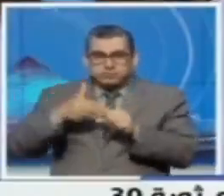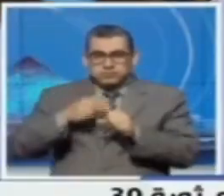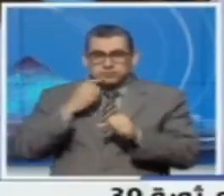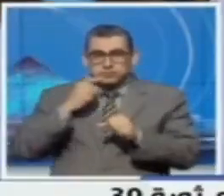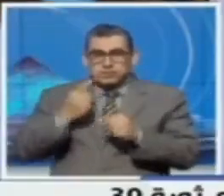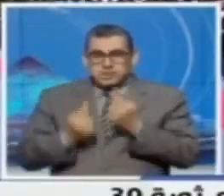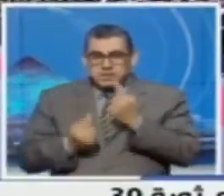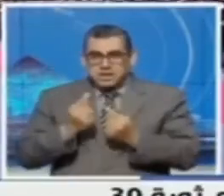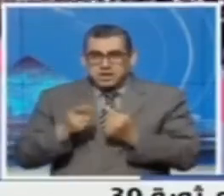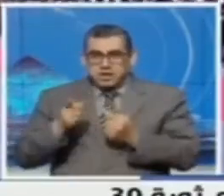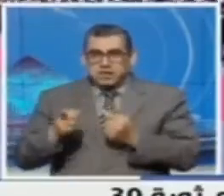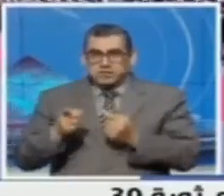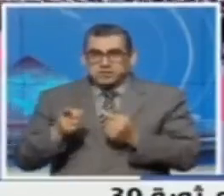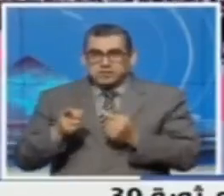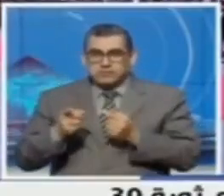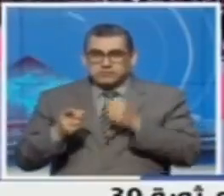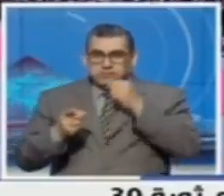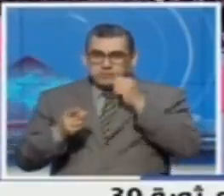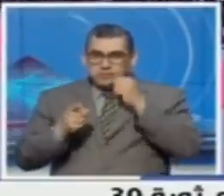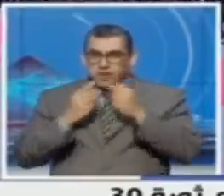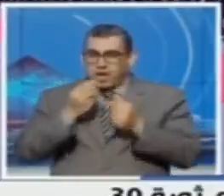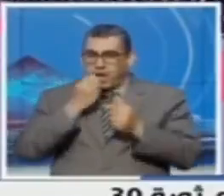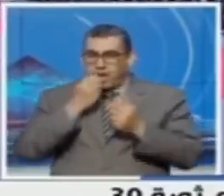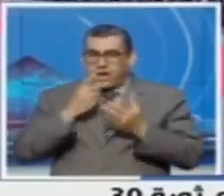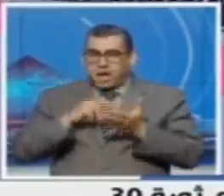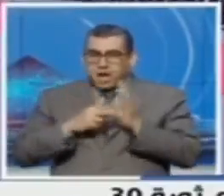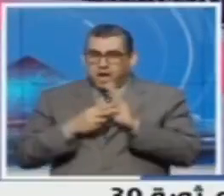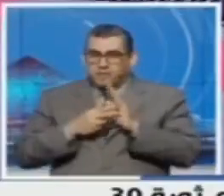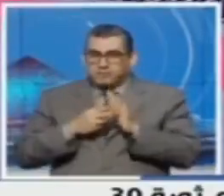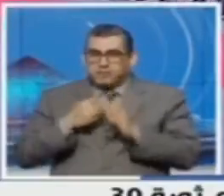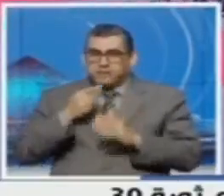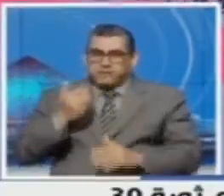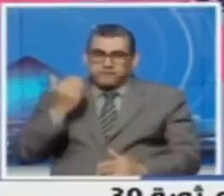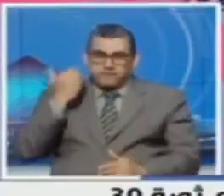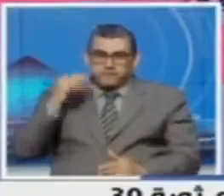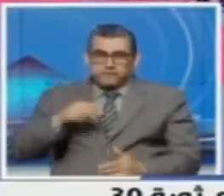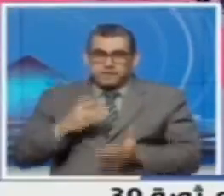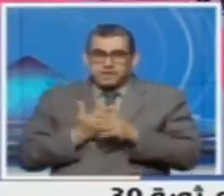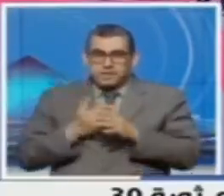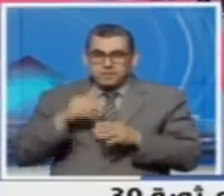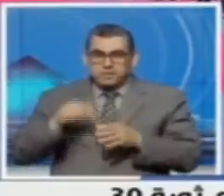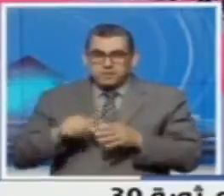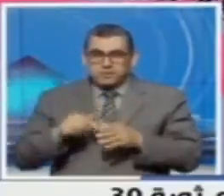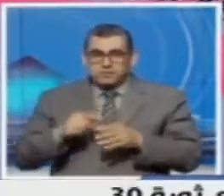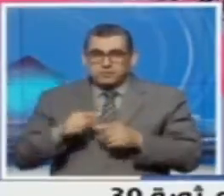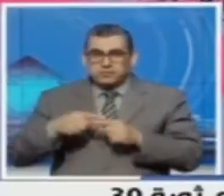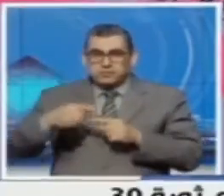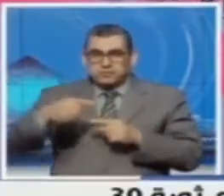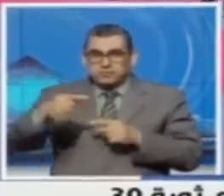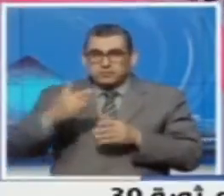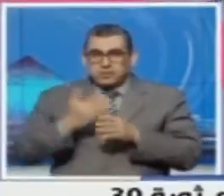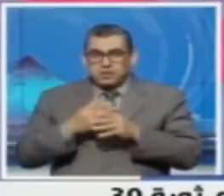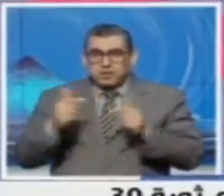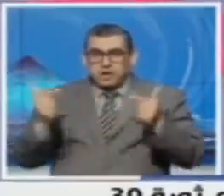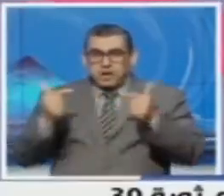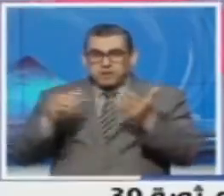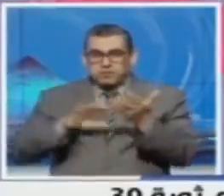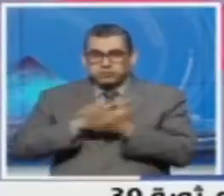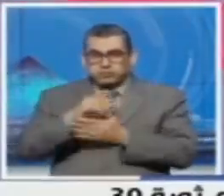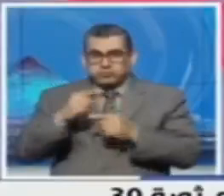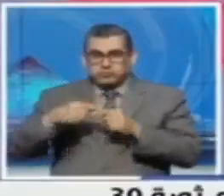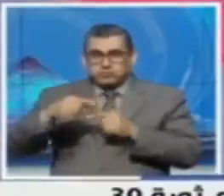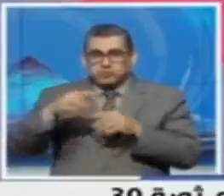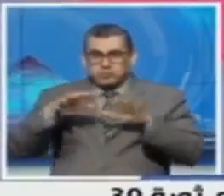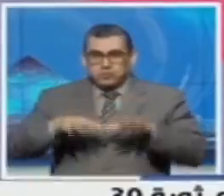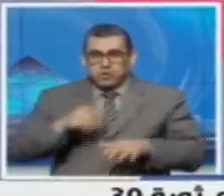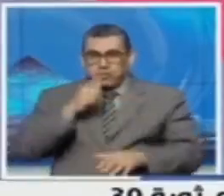الزراعة والأمن الغذائي باعتبار أن هناك تداعيات لبعض التطورات الدولية أثرت على هذا الموضوع.